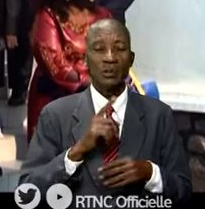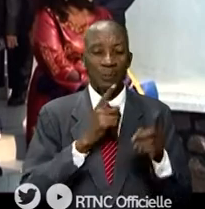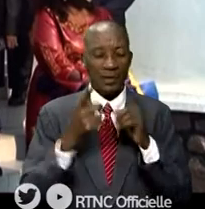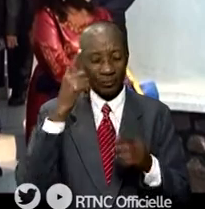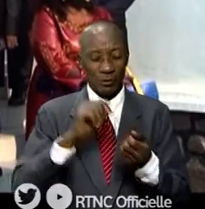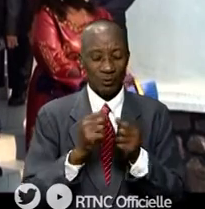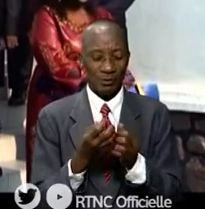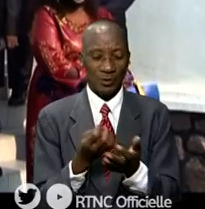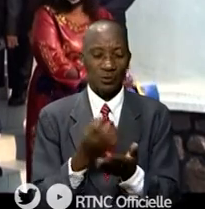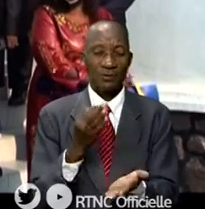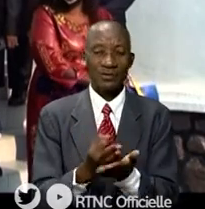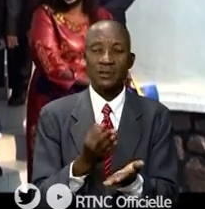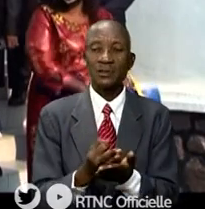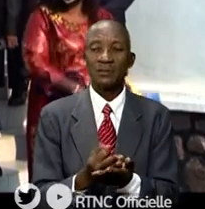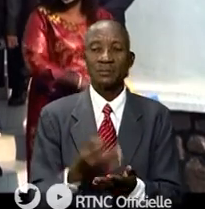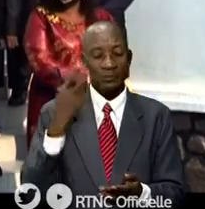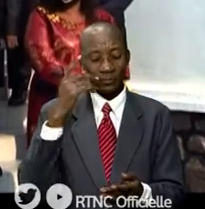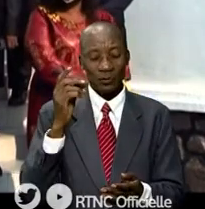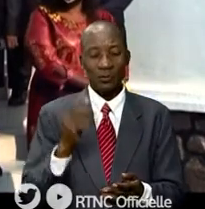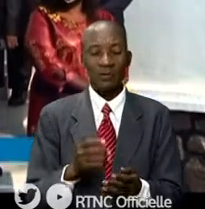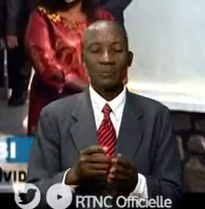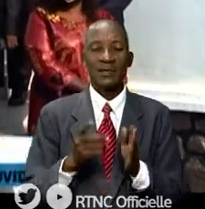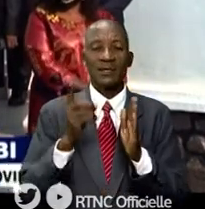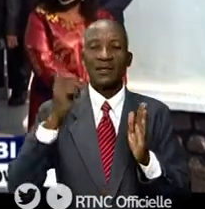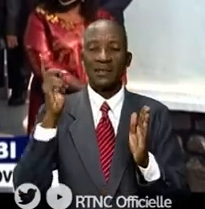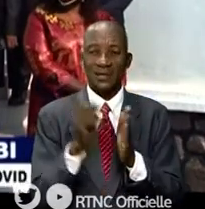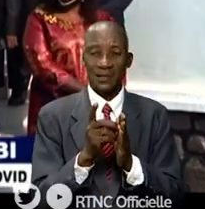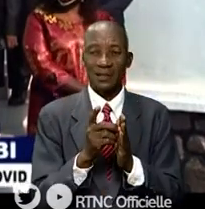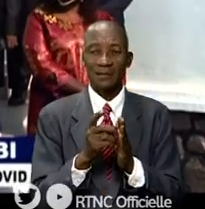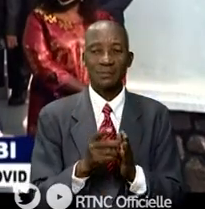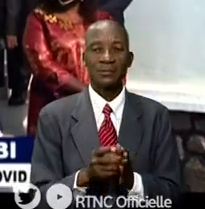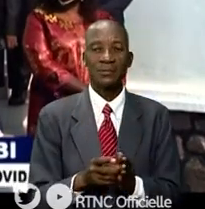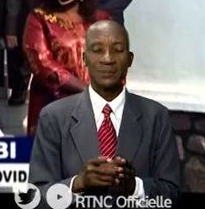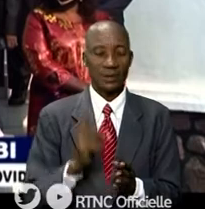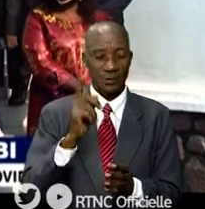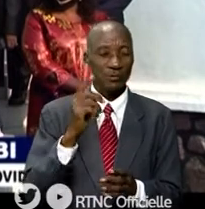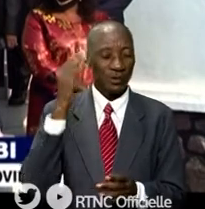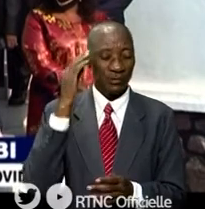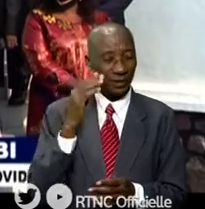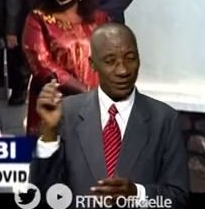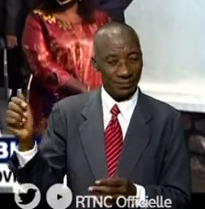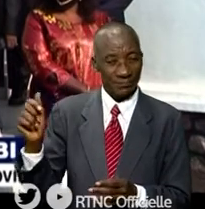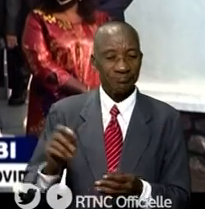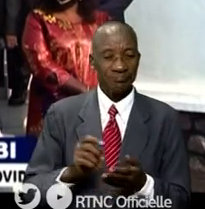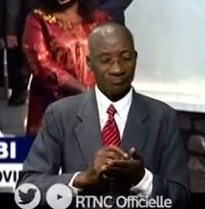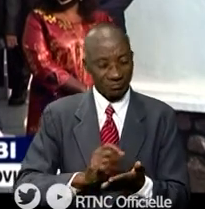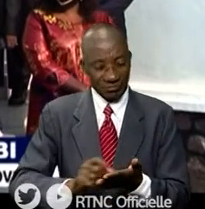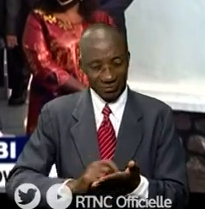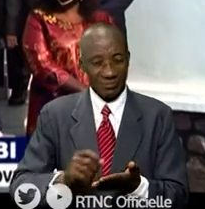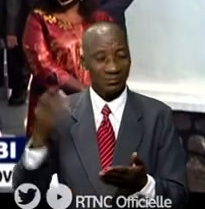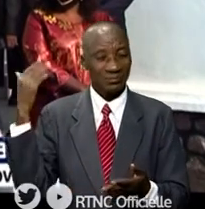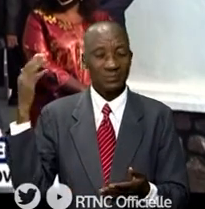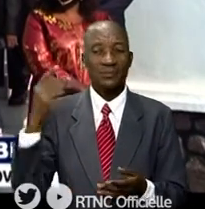économico-financier, notamment sur le décret qui a été pris par le Premier ministre en ce qui concerne les exonérations